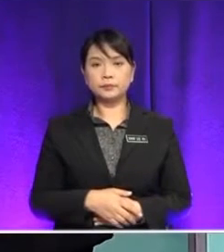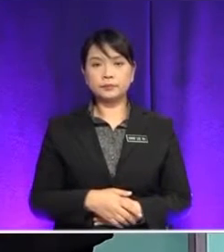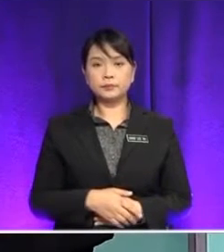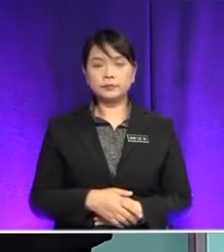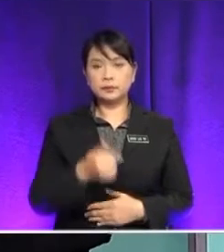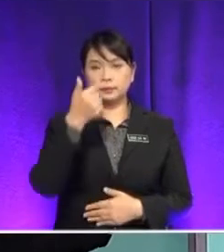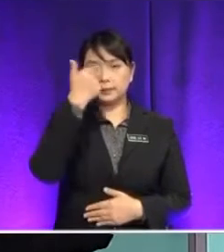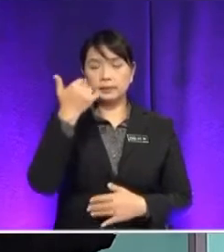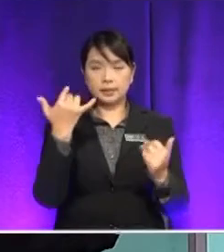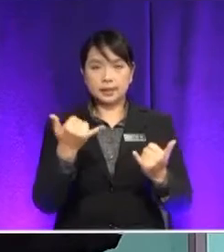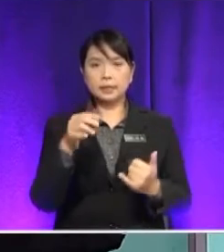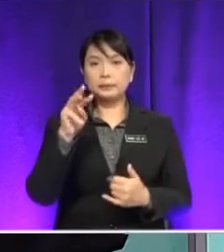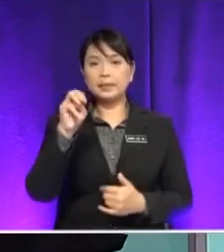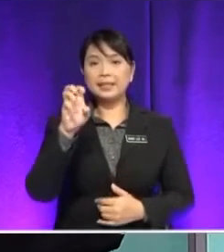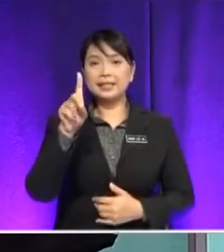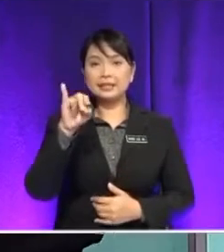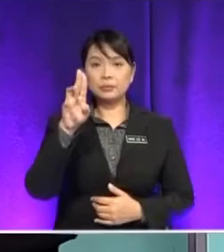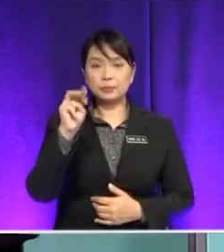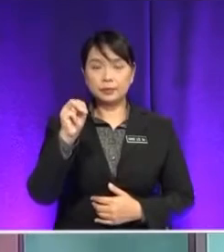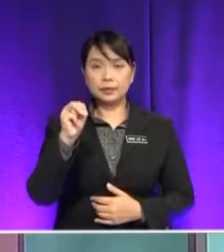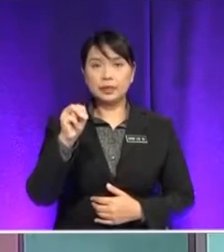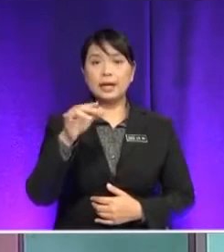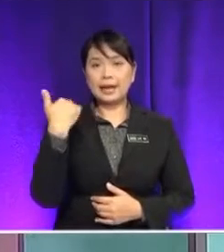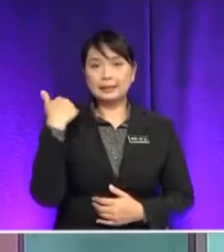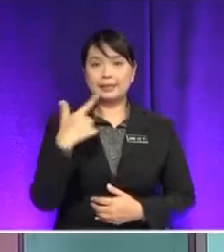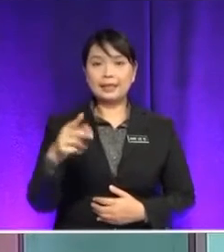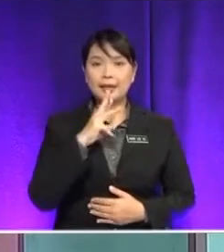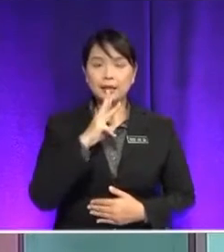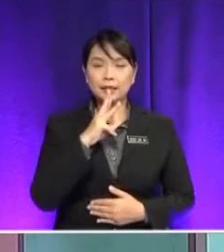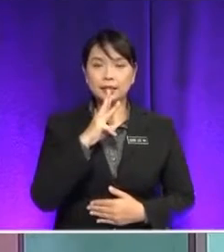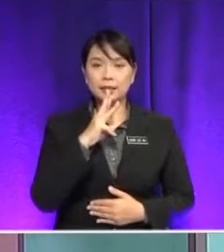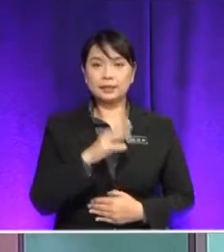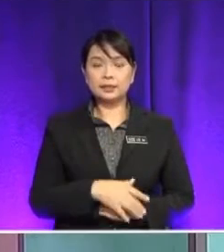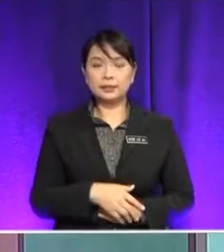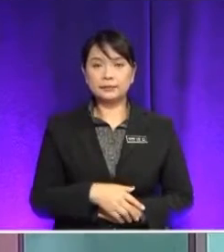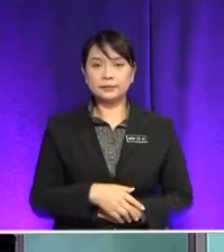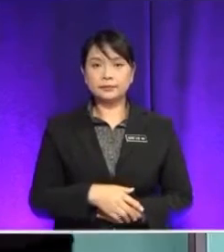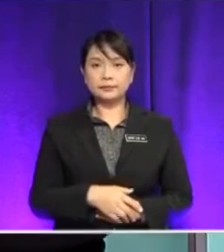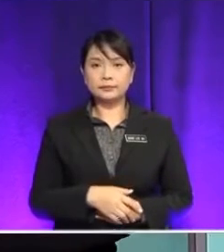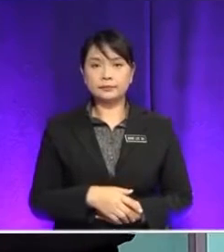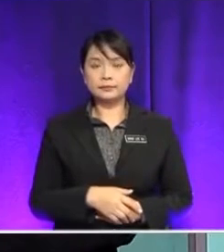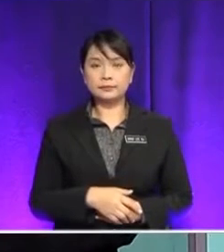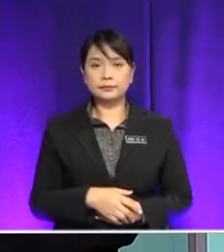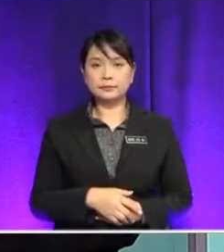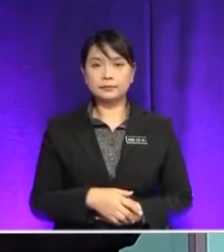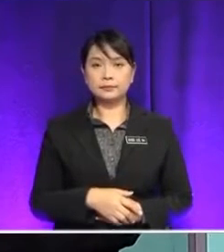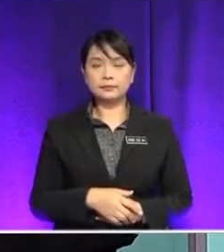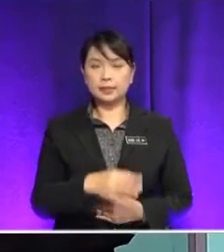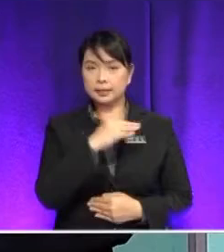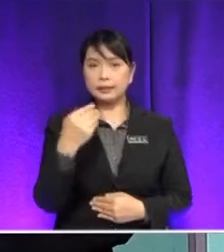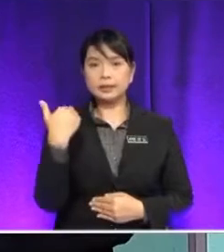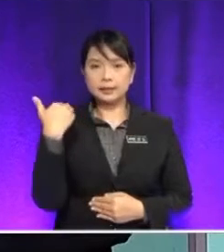diam De adalah eye make the mudah menembus si Ayla Oke dapat dipahami sebagai Tinggi oke masihkah laju yang tinggi